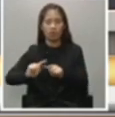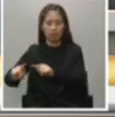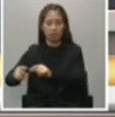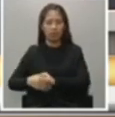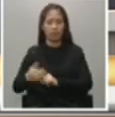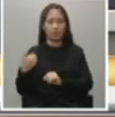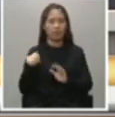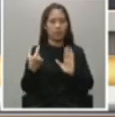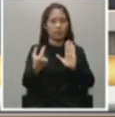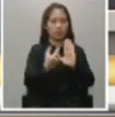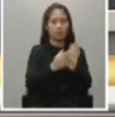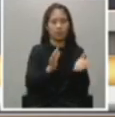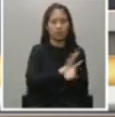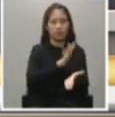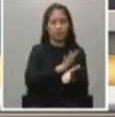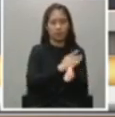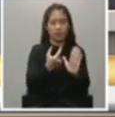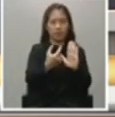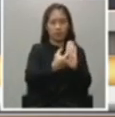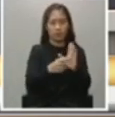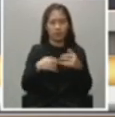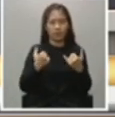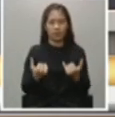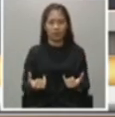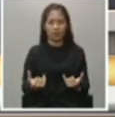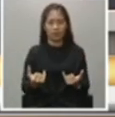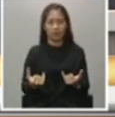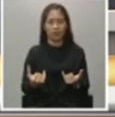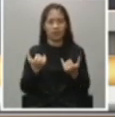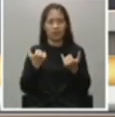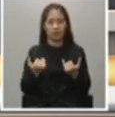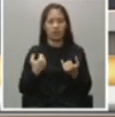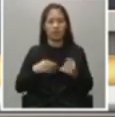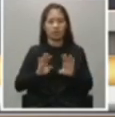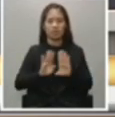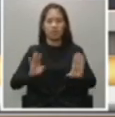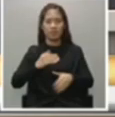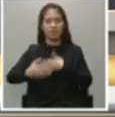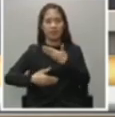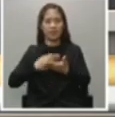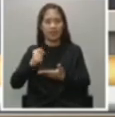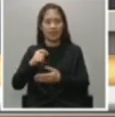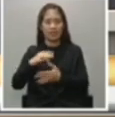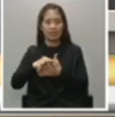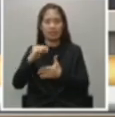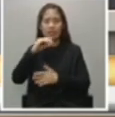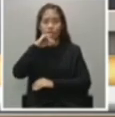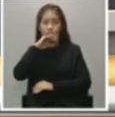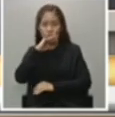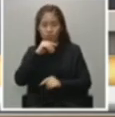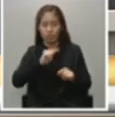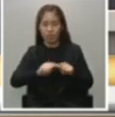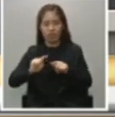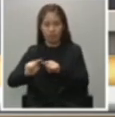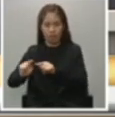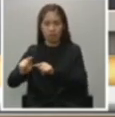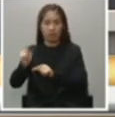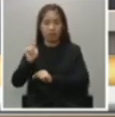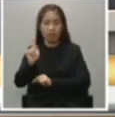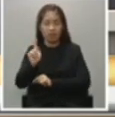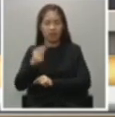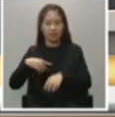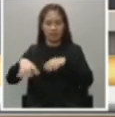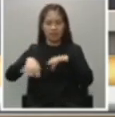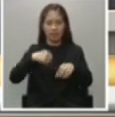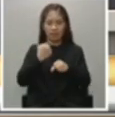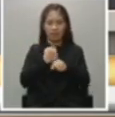ระบุในเอกสารค่ะว่าขณะนี้ในส่วนของการเปิดตลาดสินค้าสุกรและผลิตภัณฑ์อยู่ระหว่างการดำเนินการ